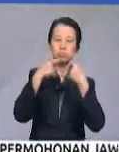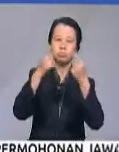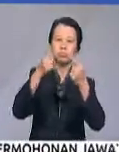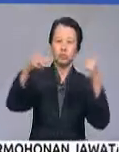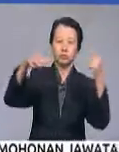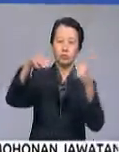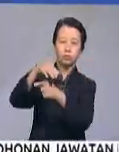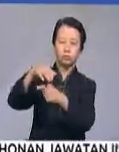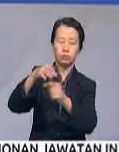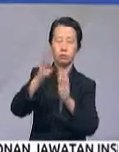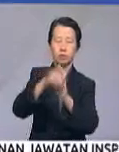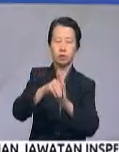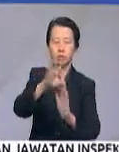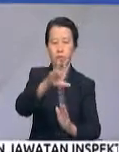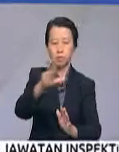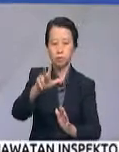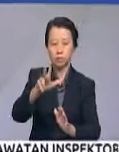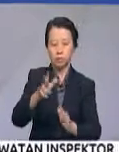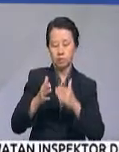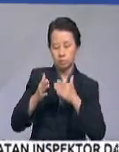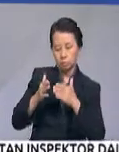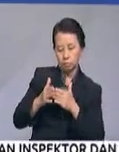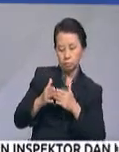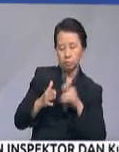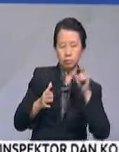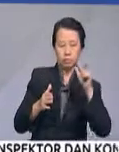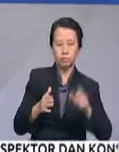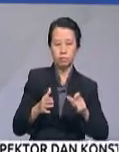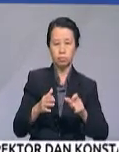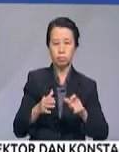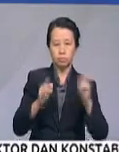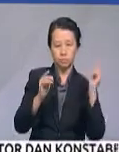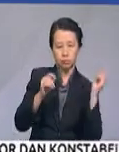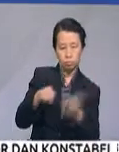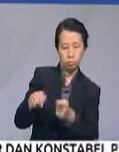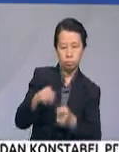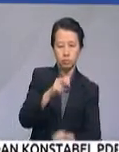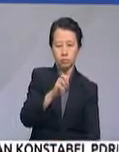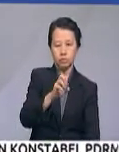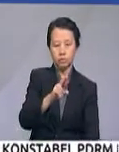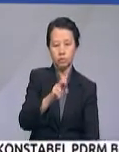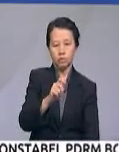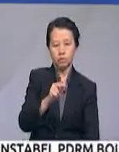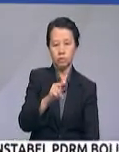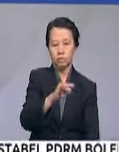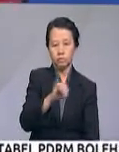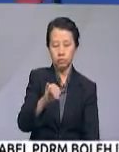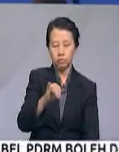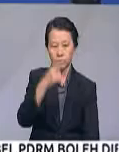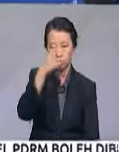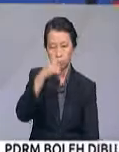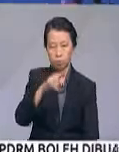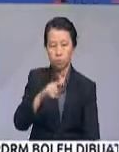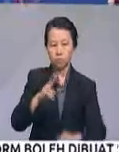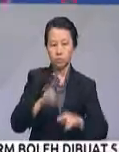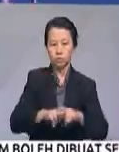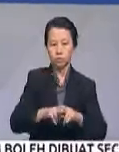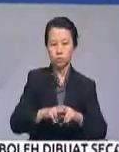minit ke-53 menerusi jaringan sudut penalti disempurnakan Nuaraini Abdul Rashid untuk